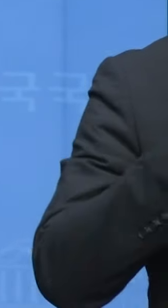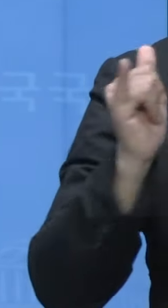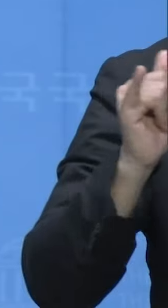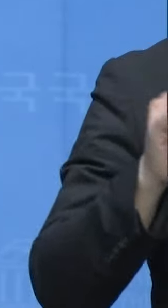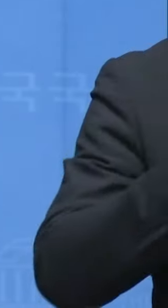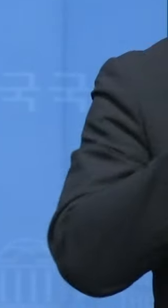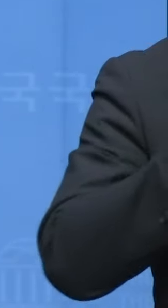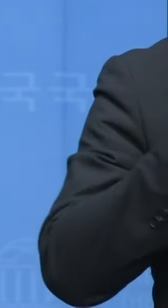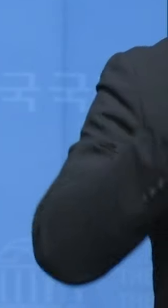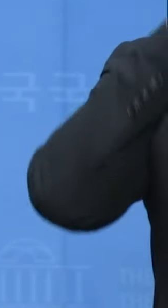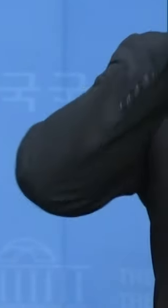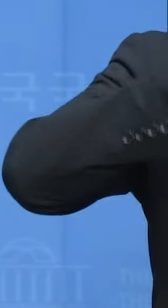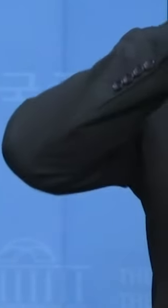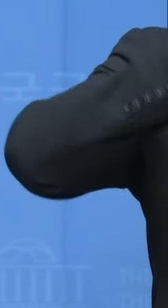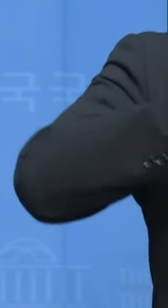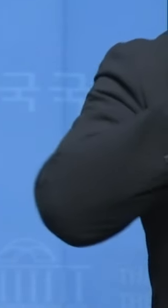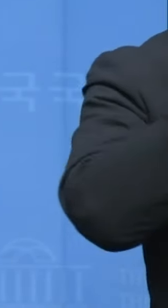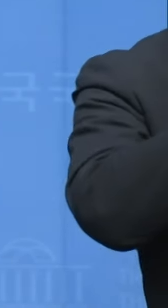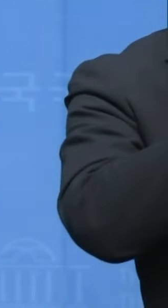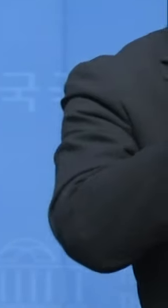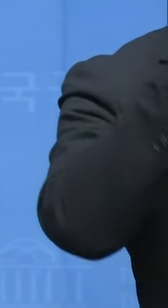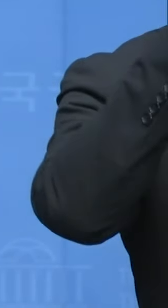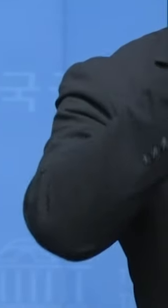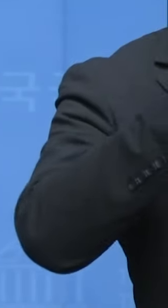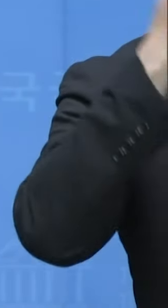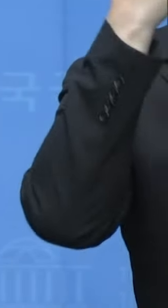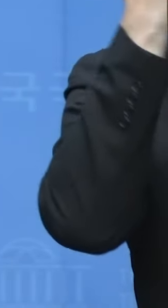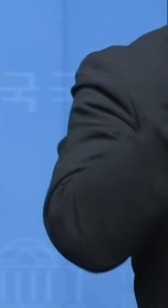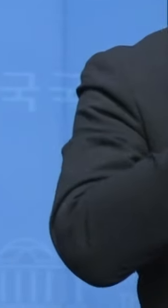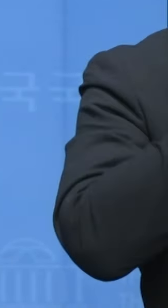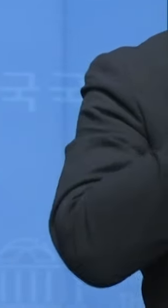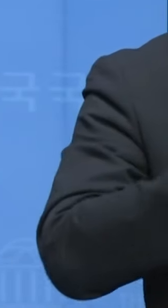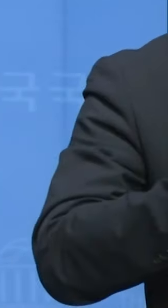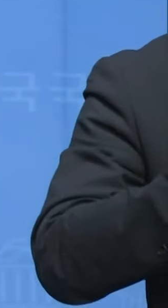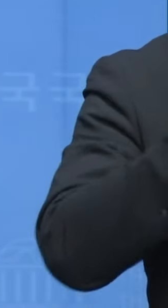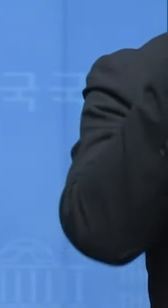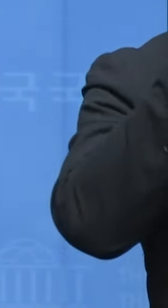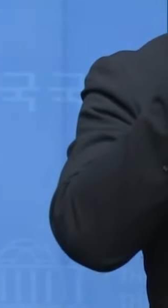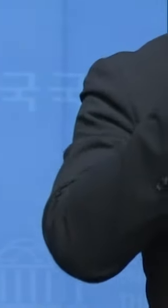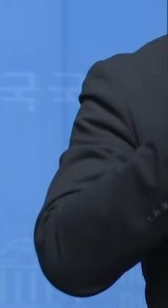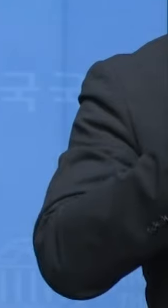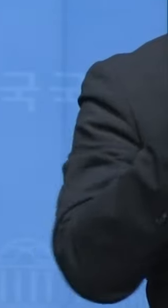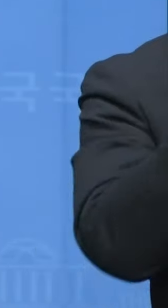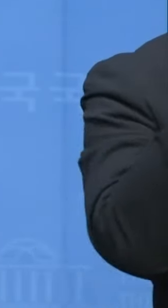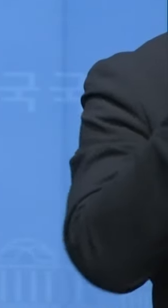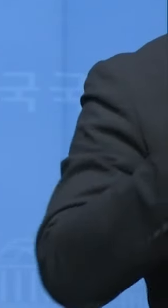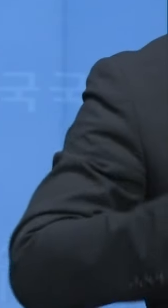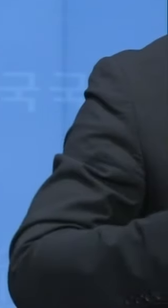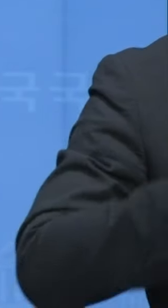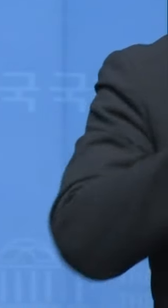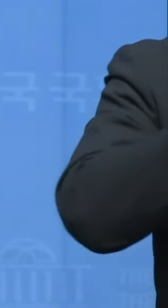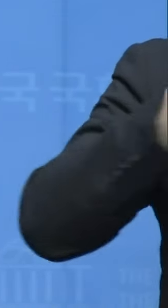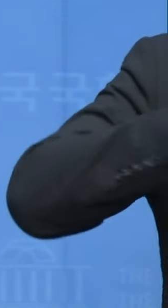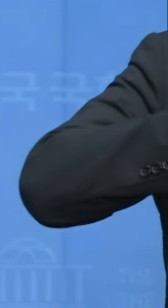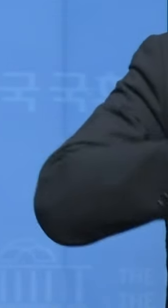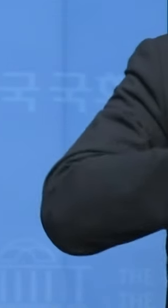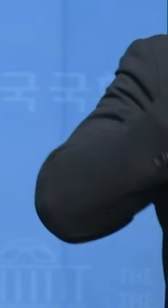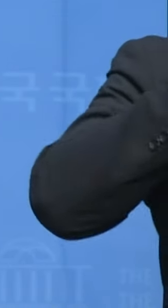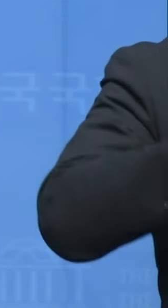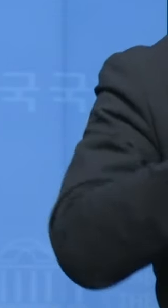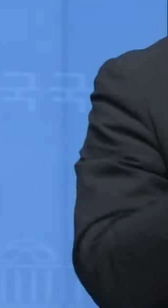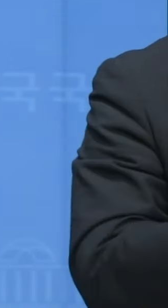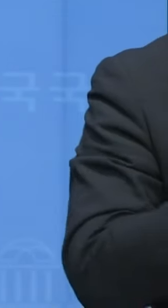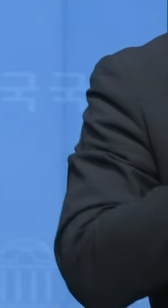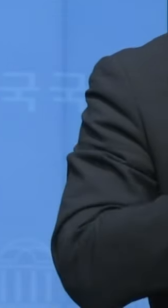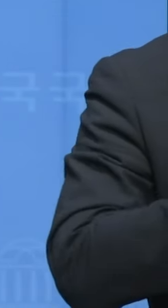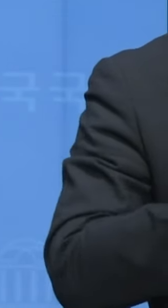여사에 대한 혹 명백히 해소하고 부당한 야당 탄압을 중지하라고 명령하였습니다 이후 차장 검사로 누가 임명되는 이창수